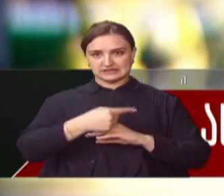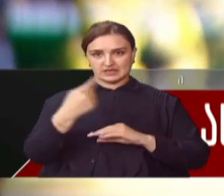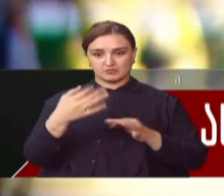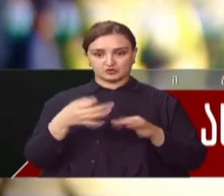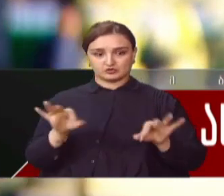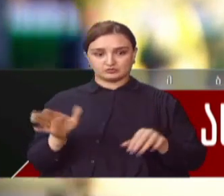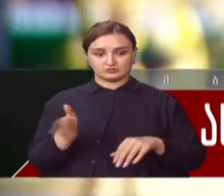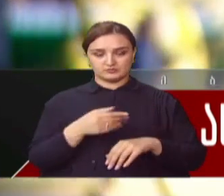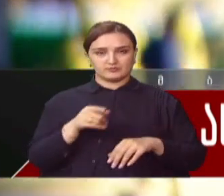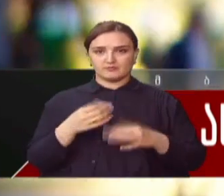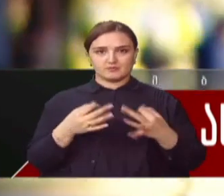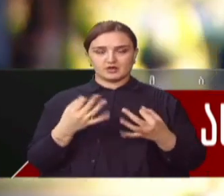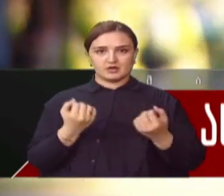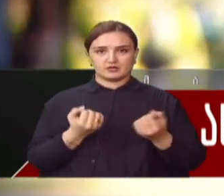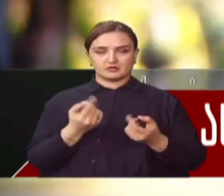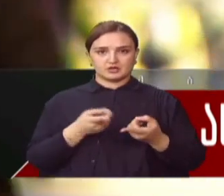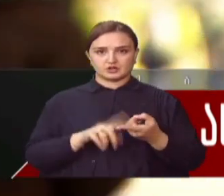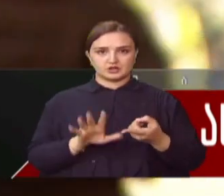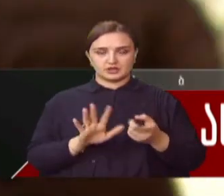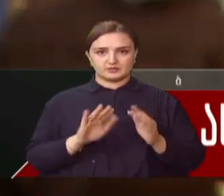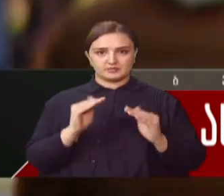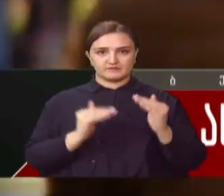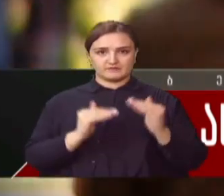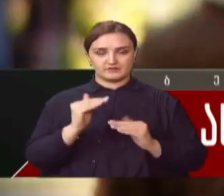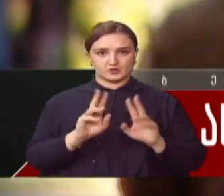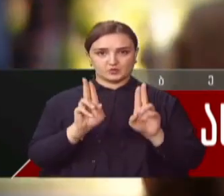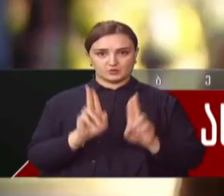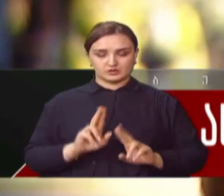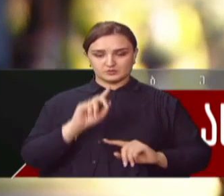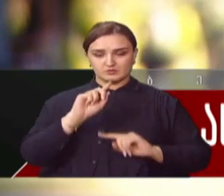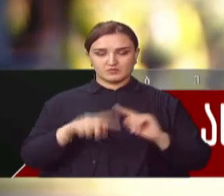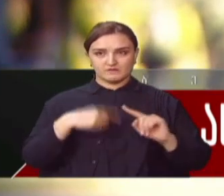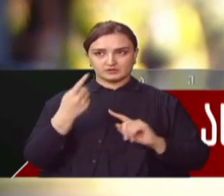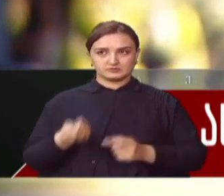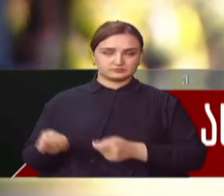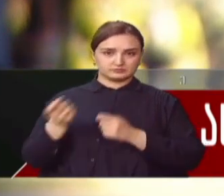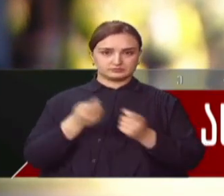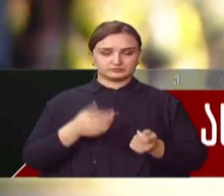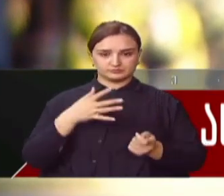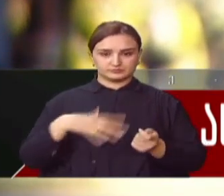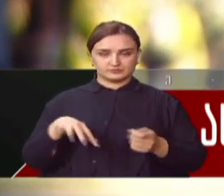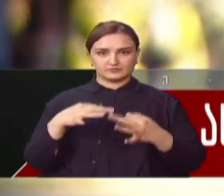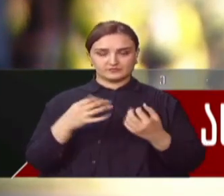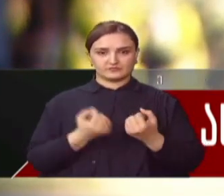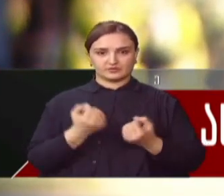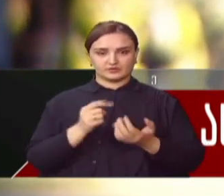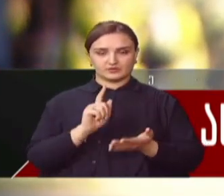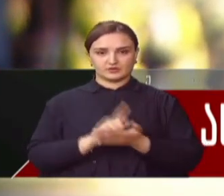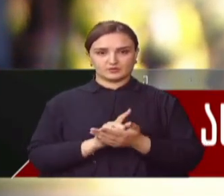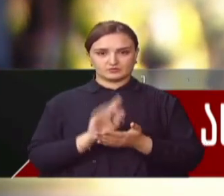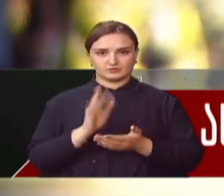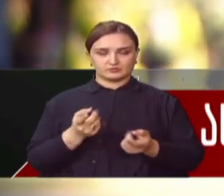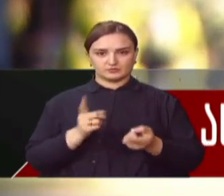იმ ავტომობილებს არ შეეხებათ ეს რეგულაცია, თუმცა მომავალ წელს შემოყვანილ ქვეყნის ტერიტორიაზე შემოყვანილ ავტომობილებზე აუცილებლად